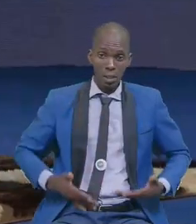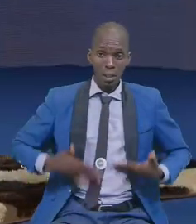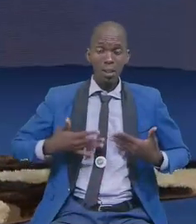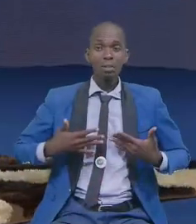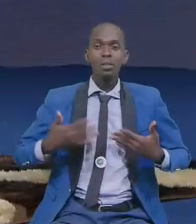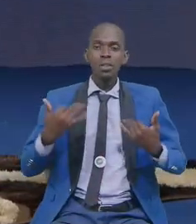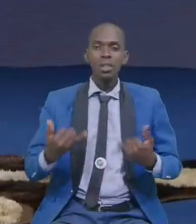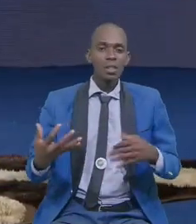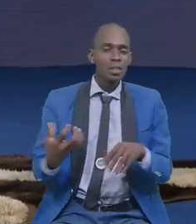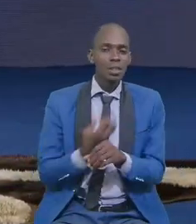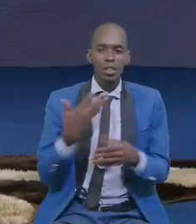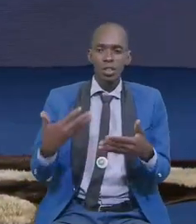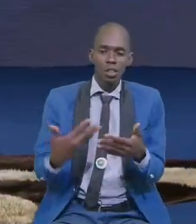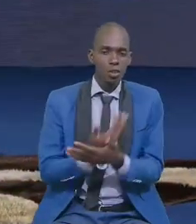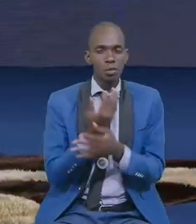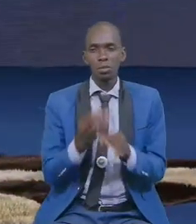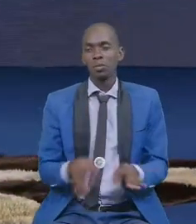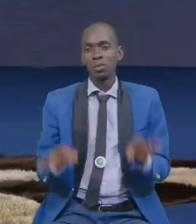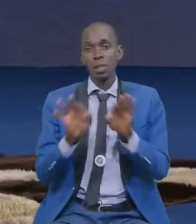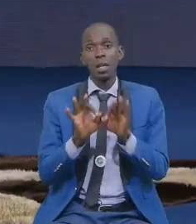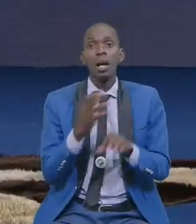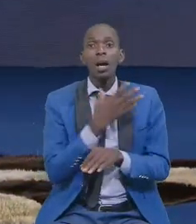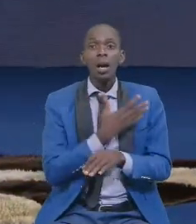Et la vie prend une nouvelle vertu.